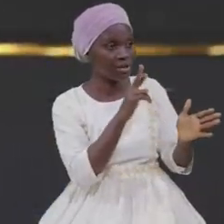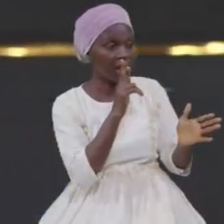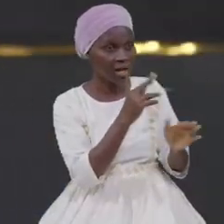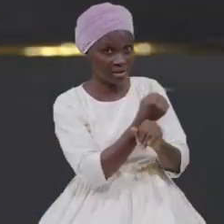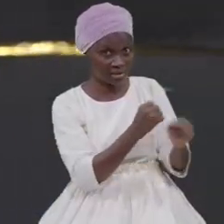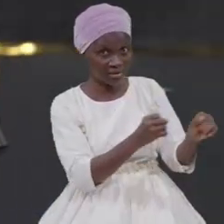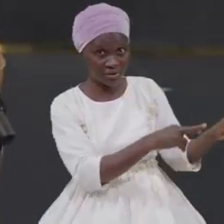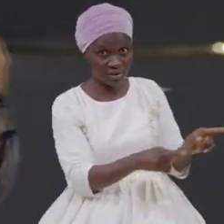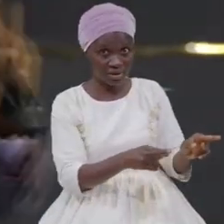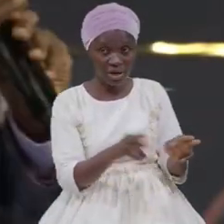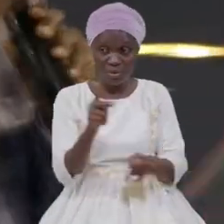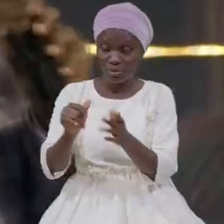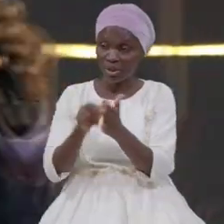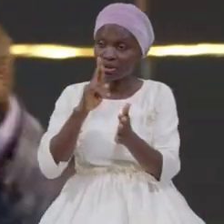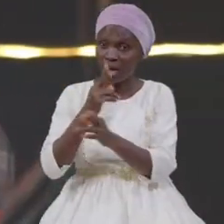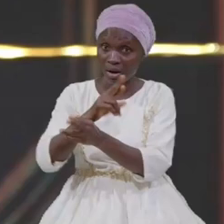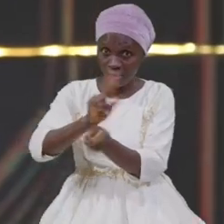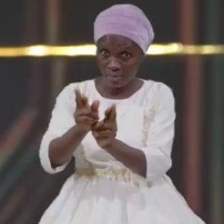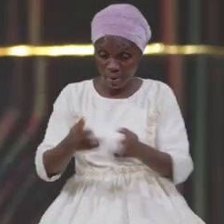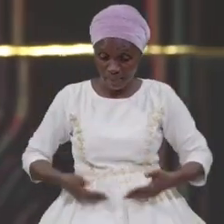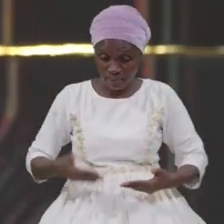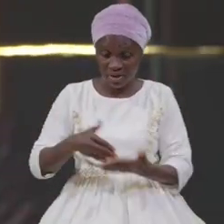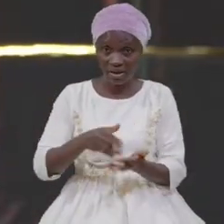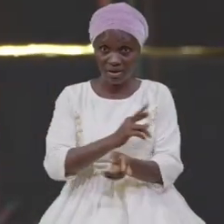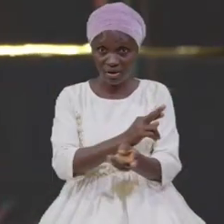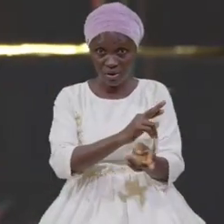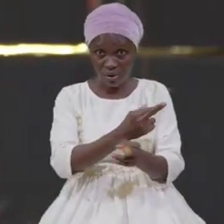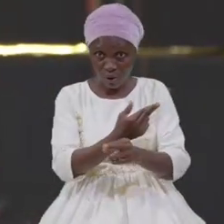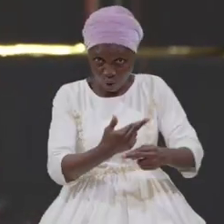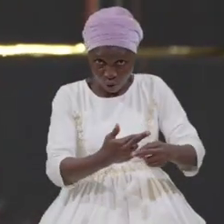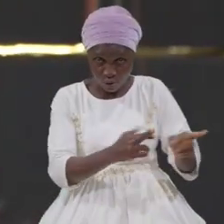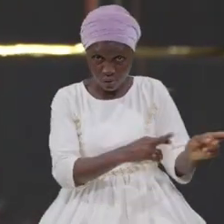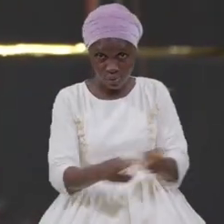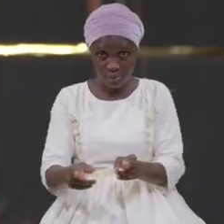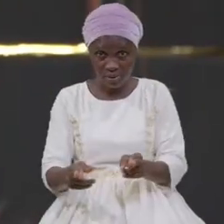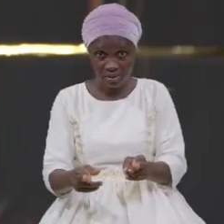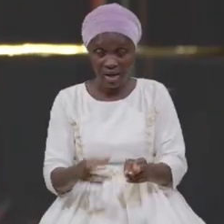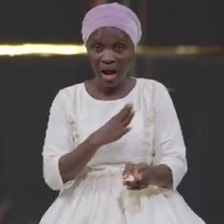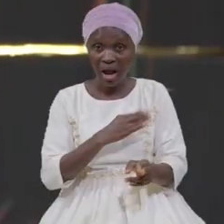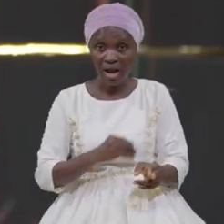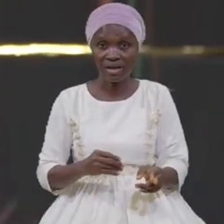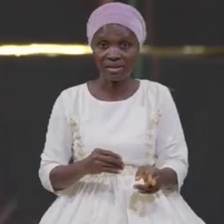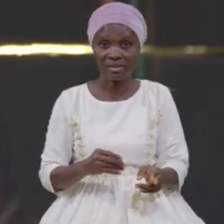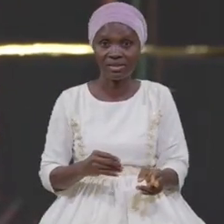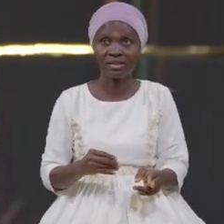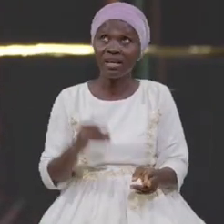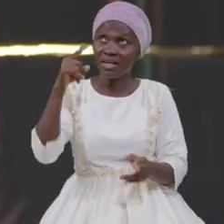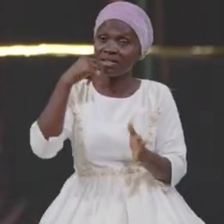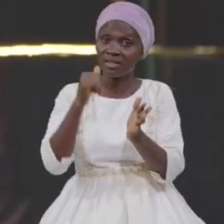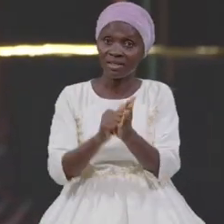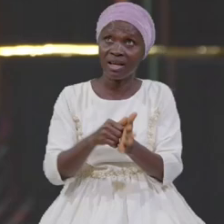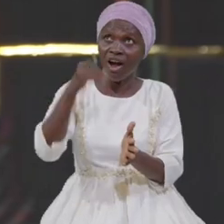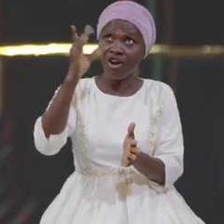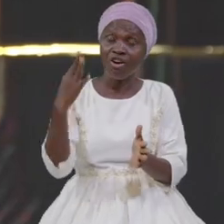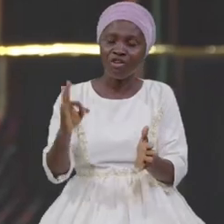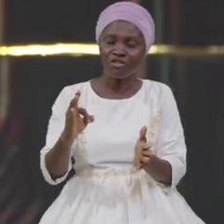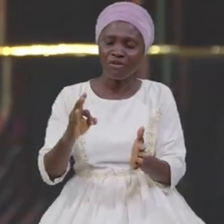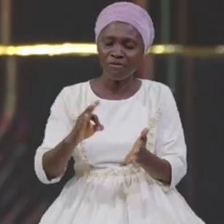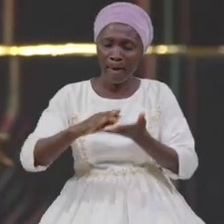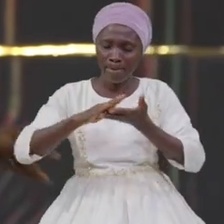de nouveau, déjà, et tu dis, le Dieu de paix, je veux qu'il écrase Satan sous mes